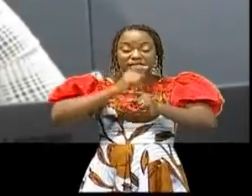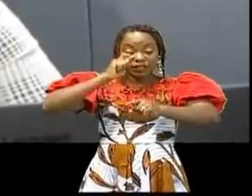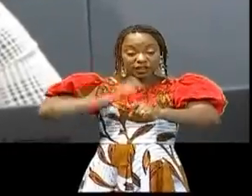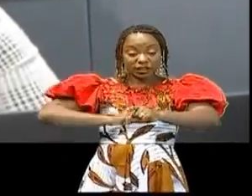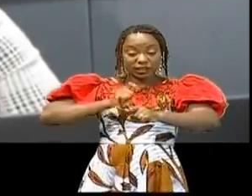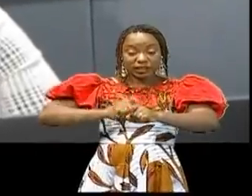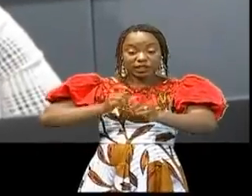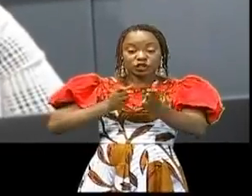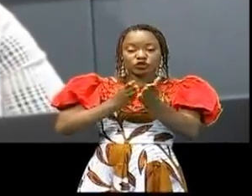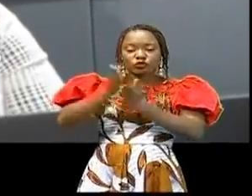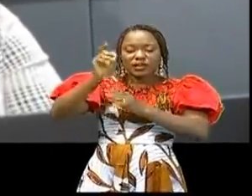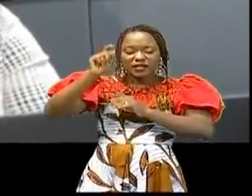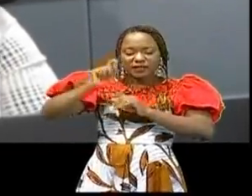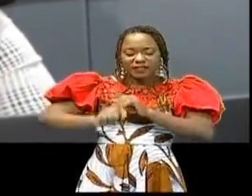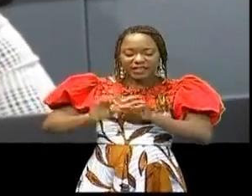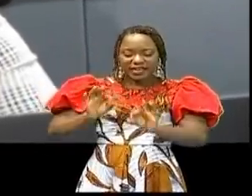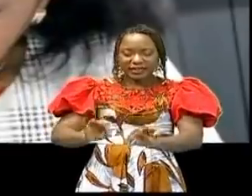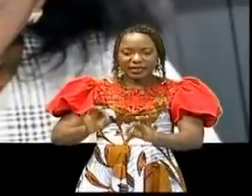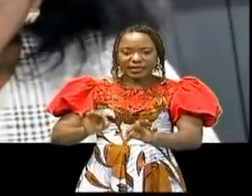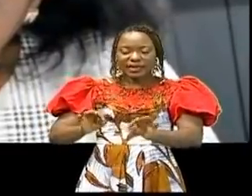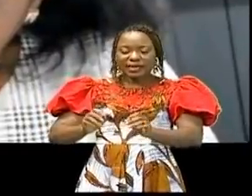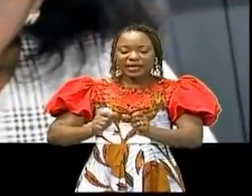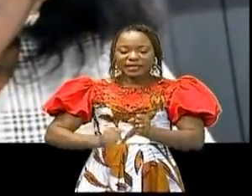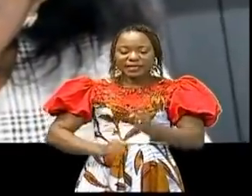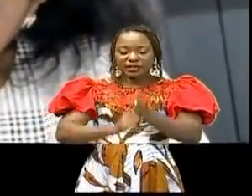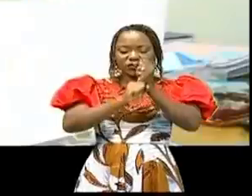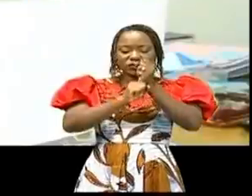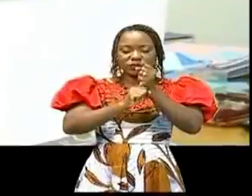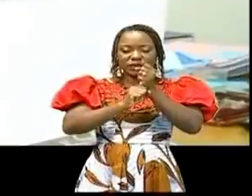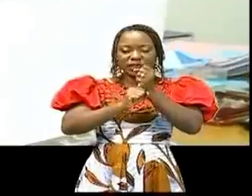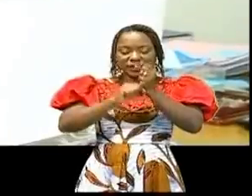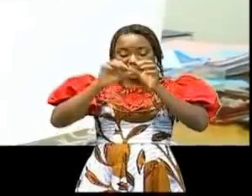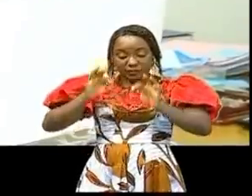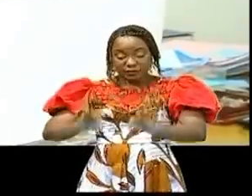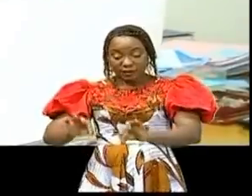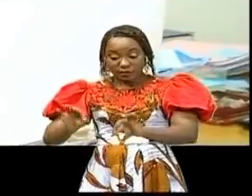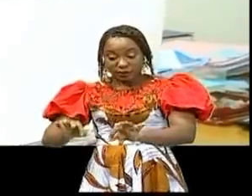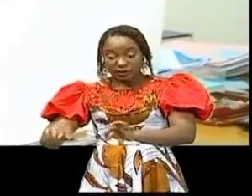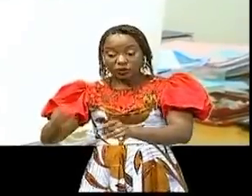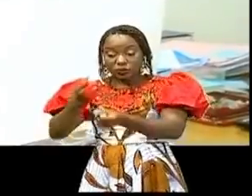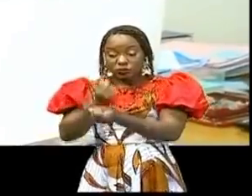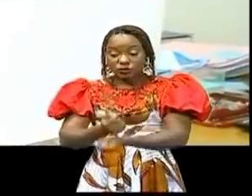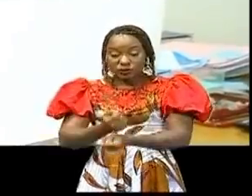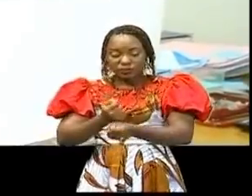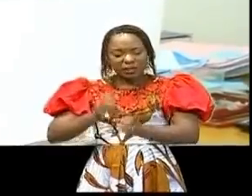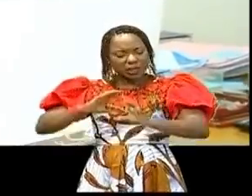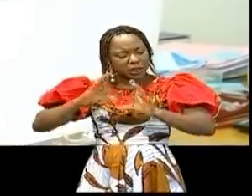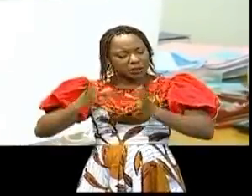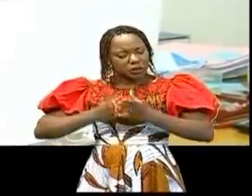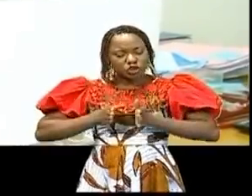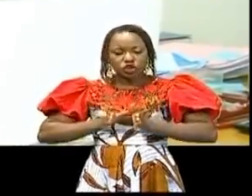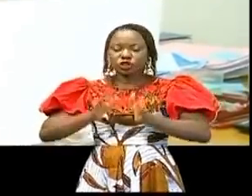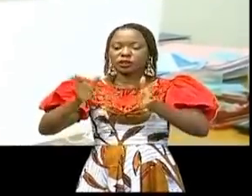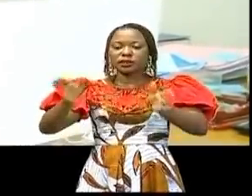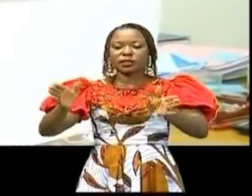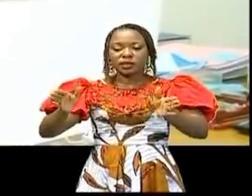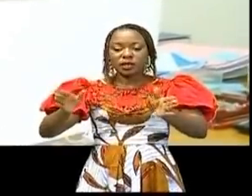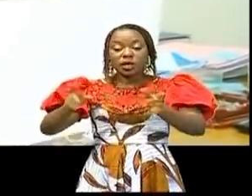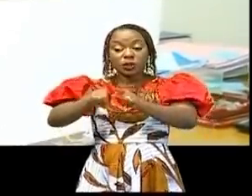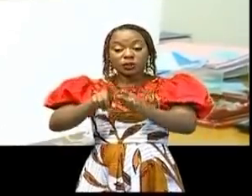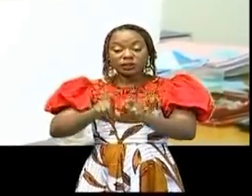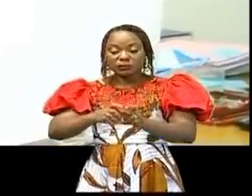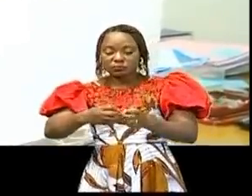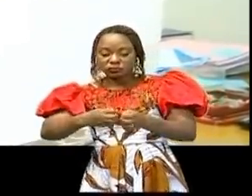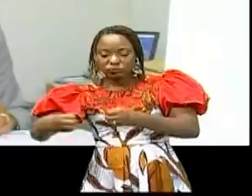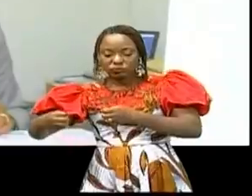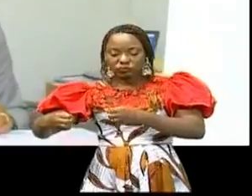droits fonciers et immobiliers, le renforcement de la sécurisation de la tenue foncière coutumière collective et individuelle, la